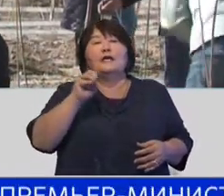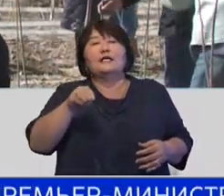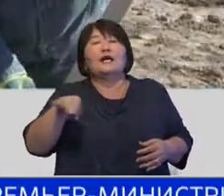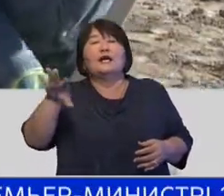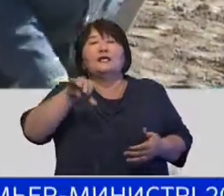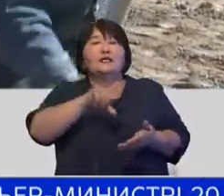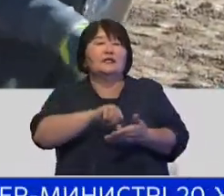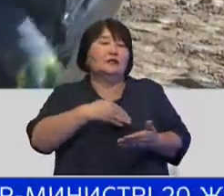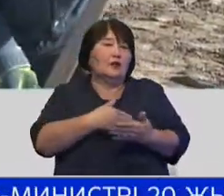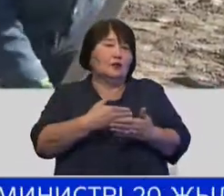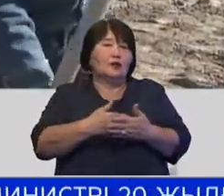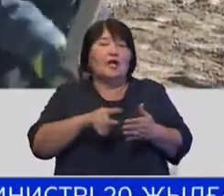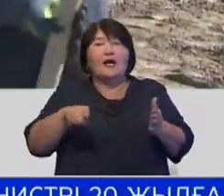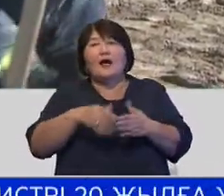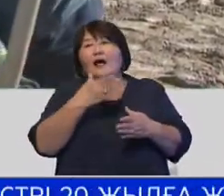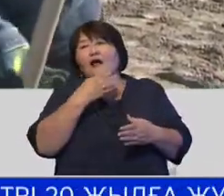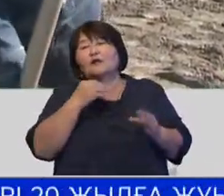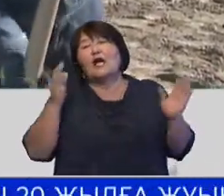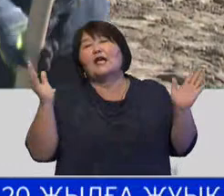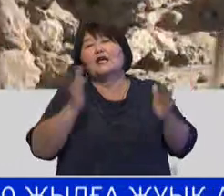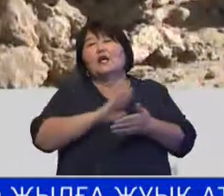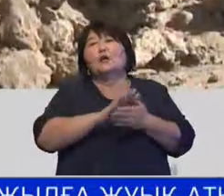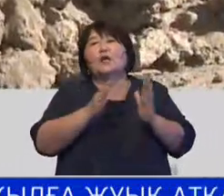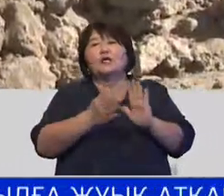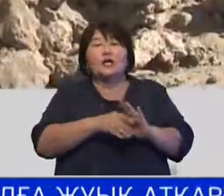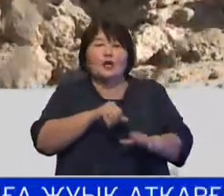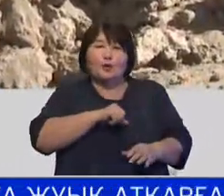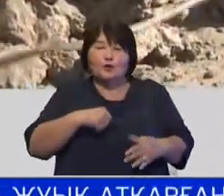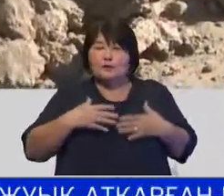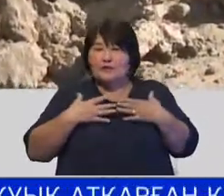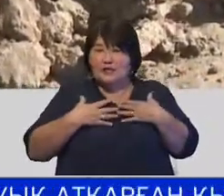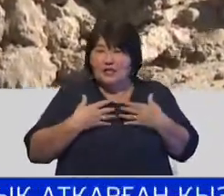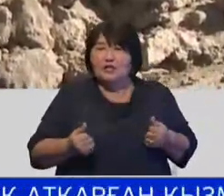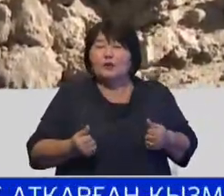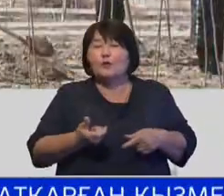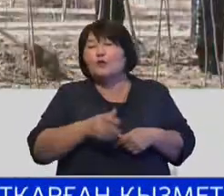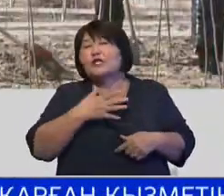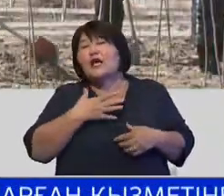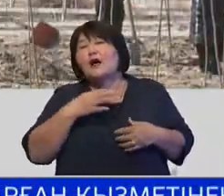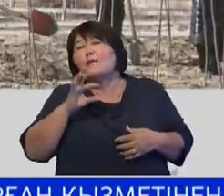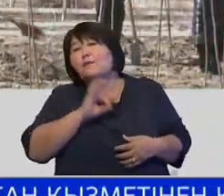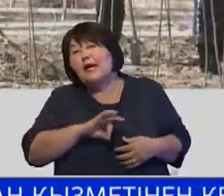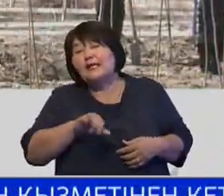өздерінің үлесін қосуда. Қаланың көркеюі экологиялық жағдайға, өзіміздің денсаулығымызға өте пайдалы.